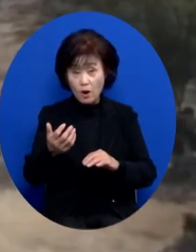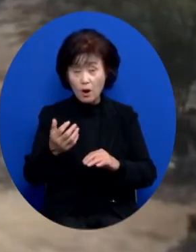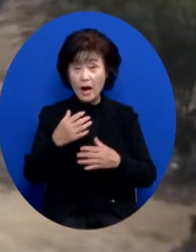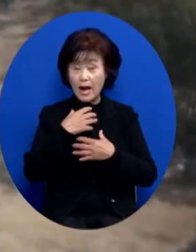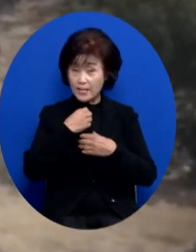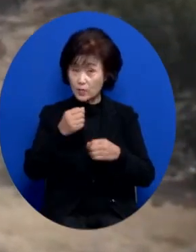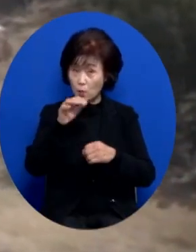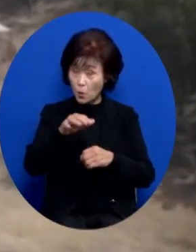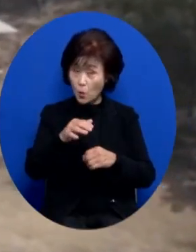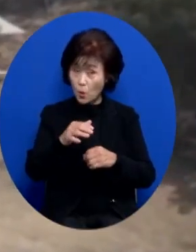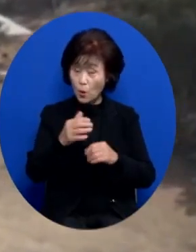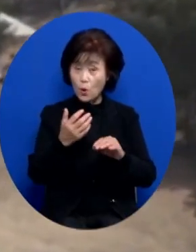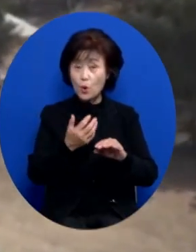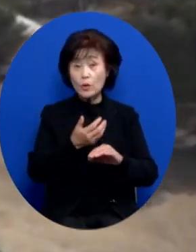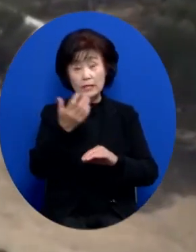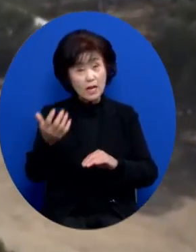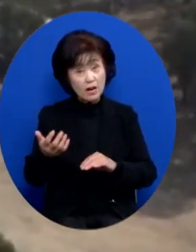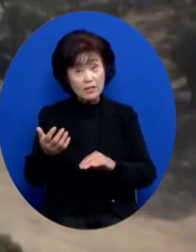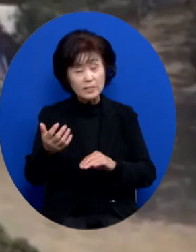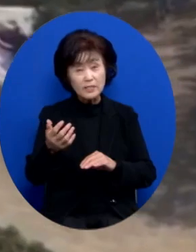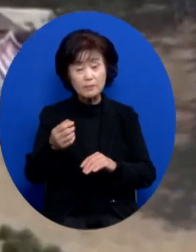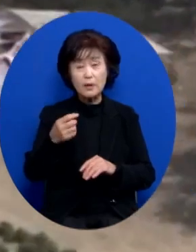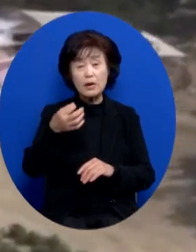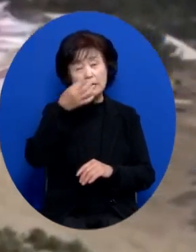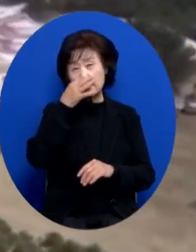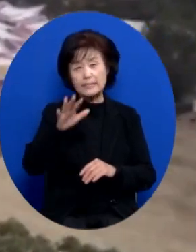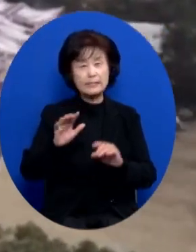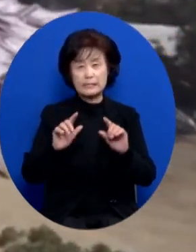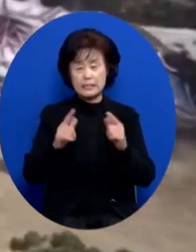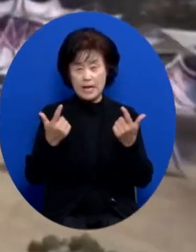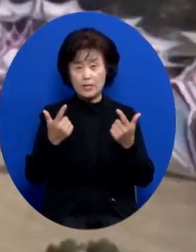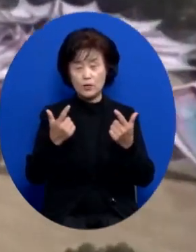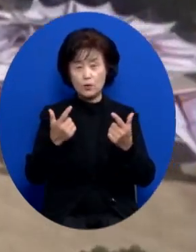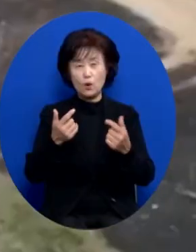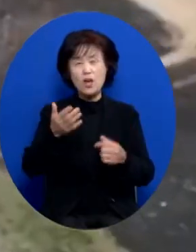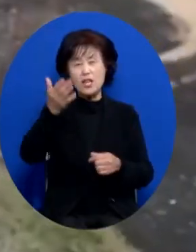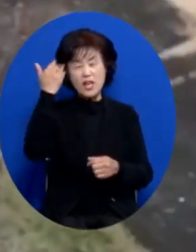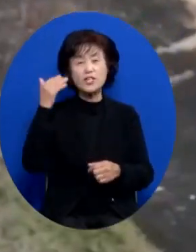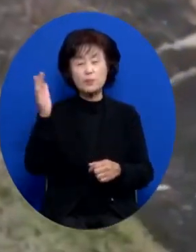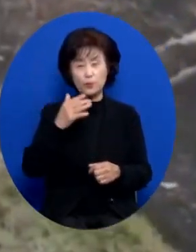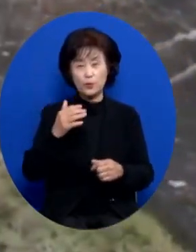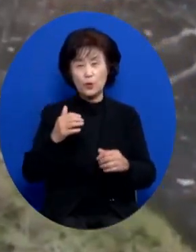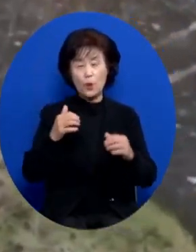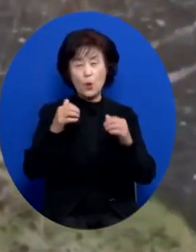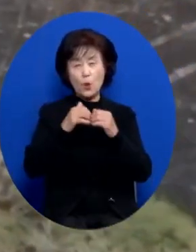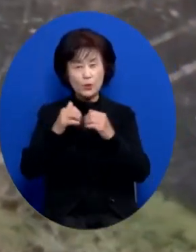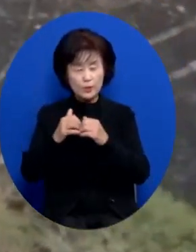않고 항시 현지 여행사나 이쪽 지역을 전문으로